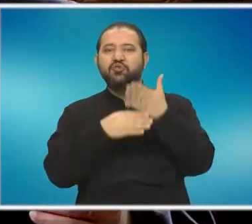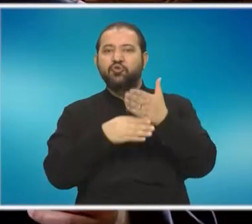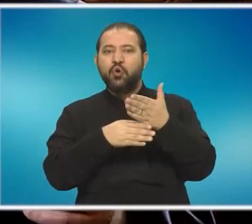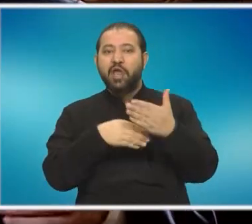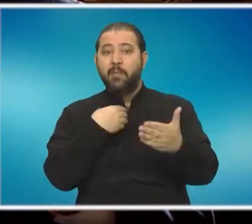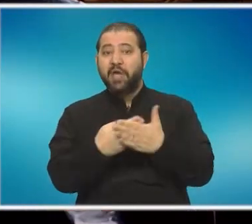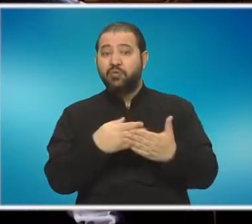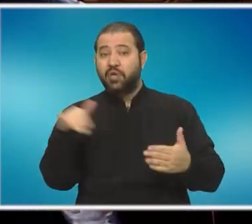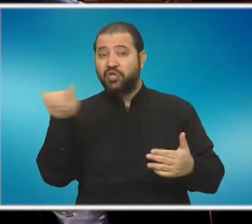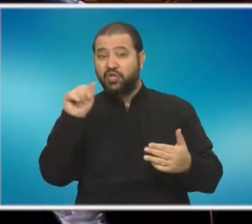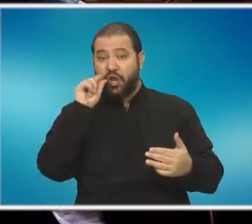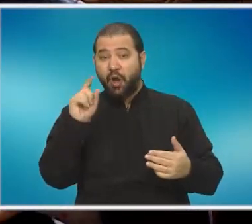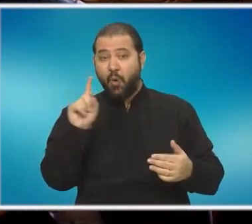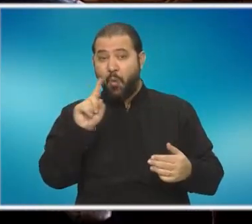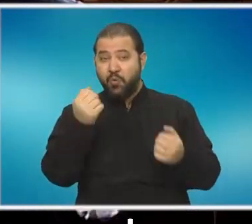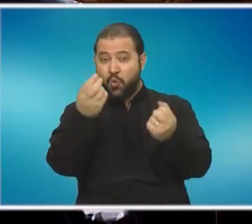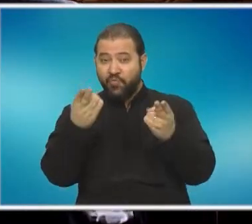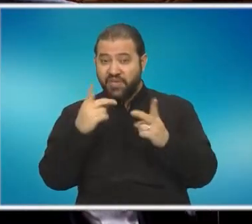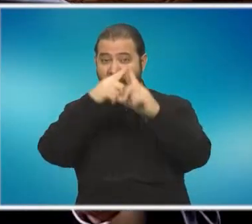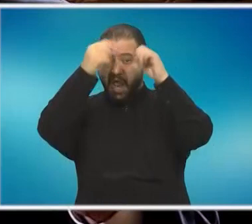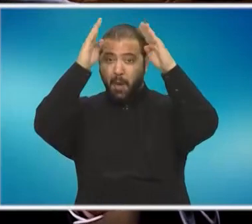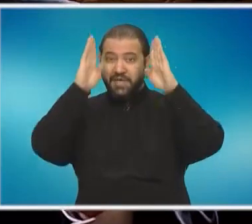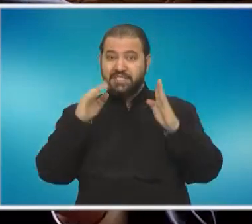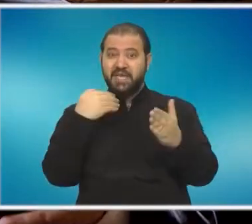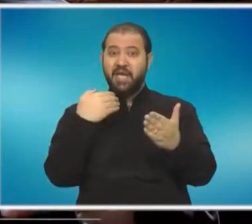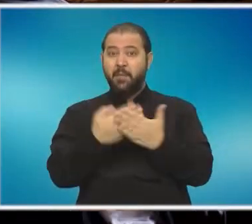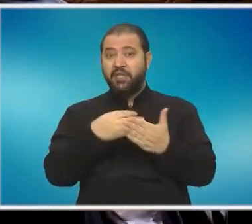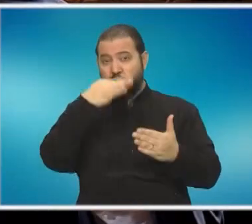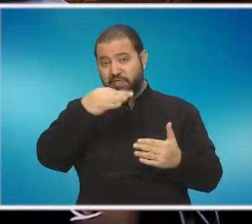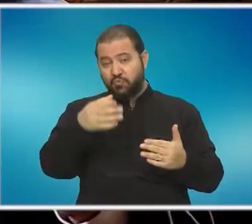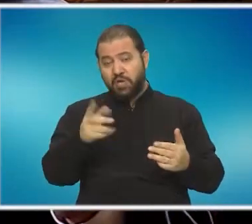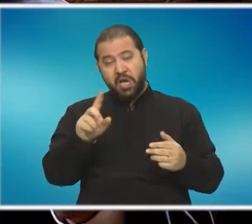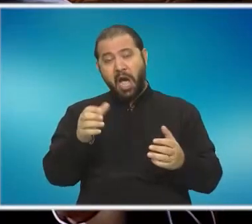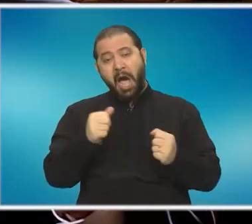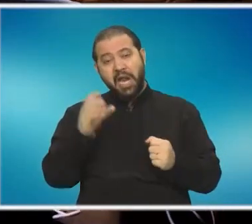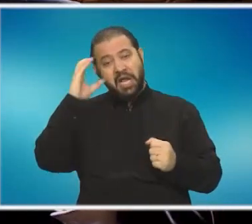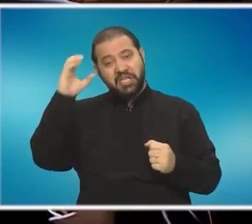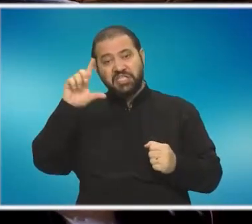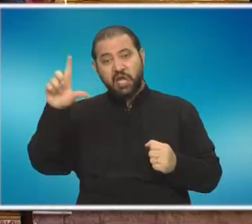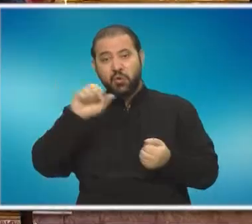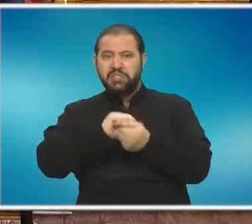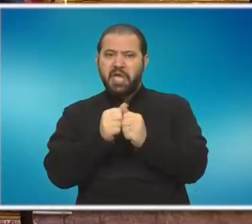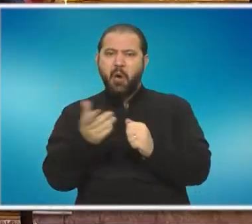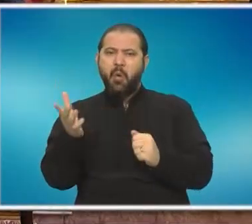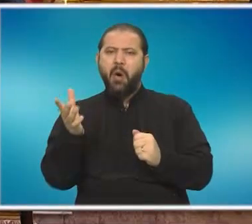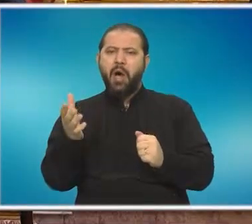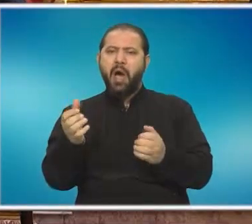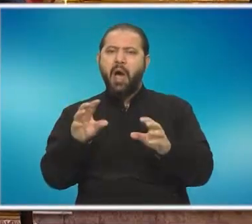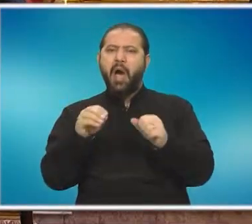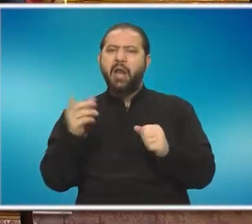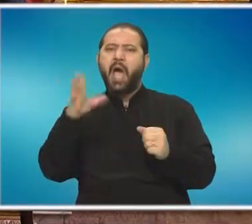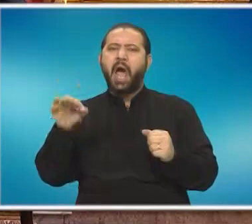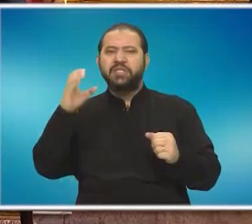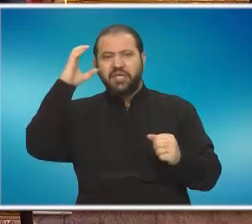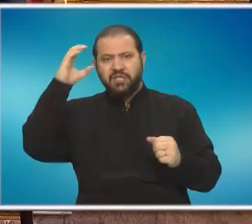biserică, considerindu-se că el are credința lui, sau fiind de altă credință, el o să spună, vezi cine vin la